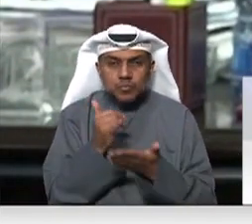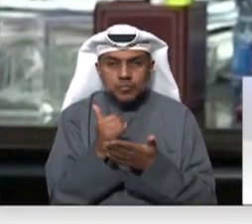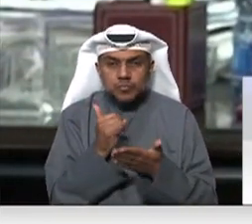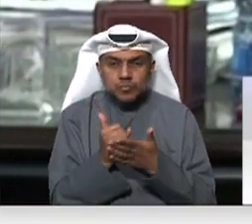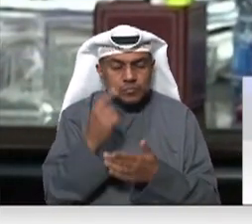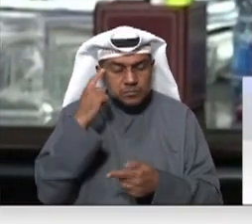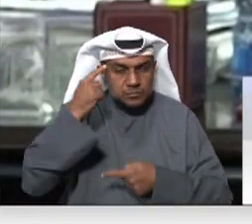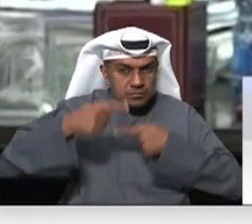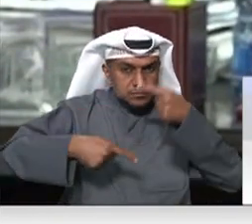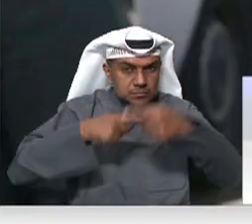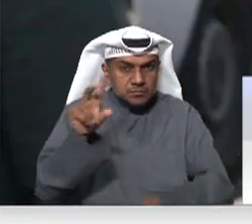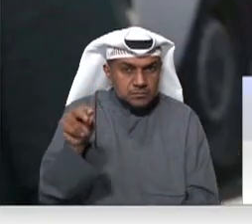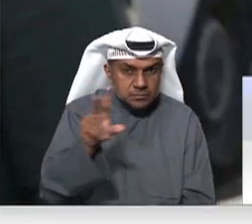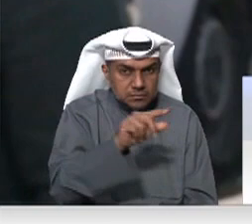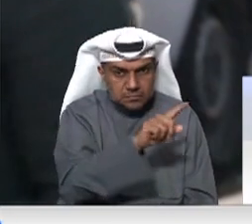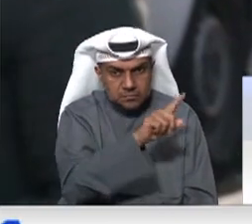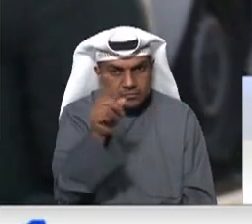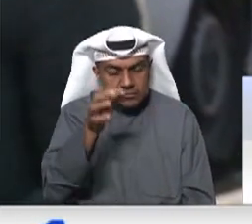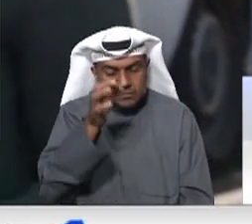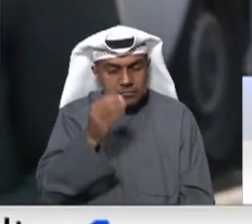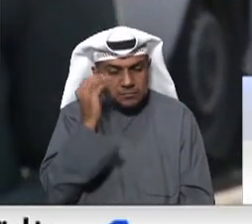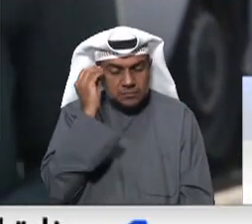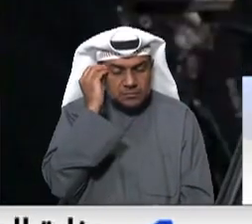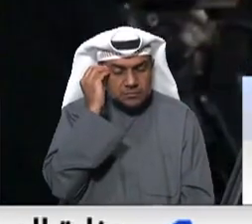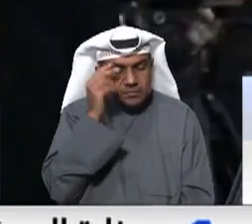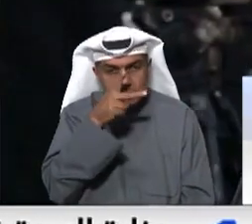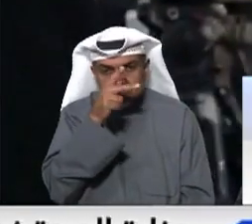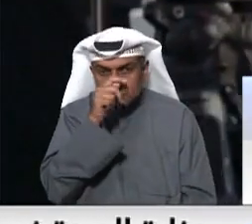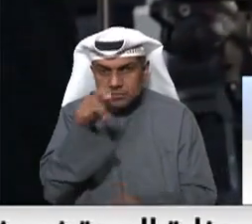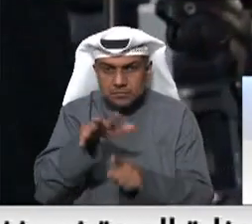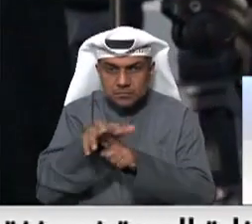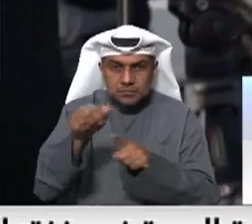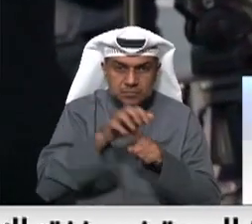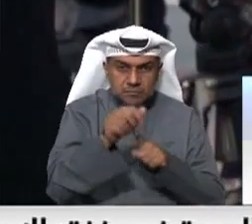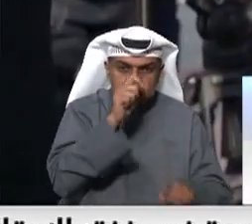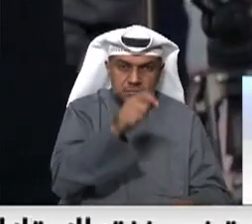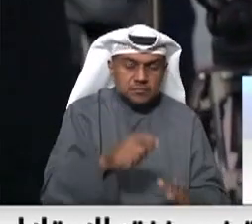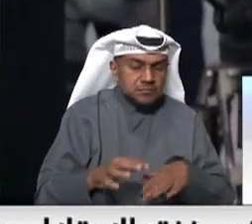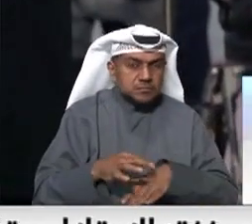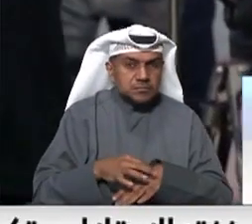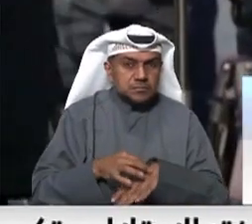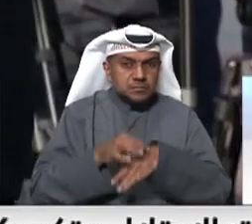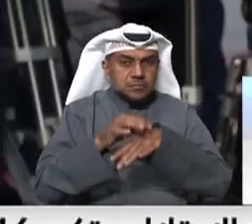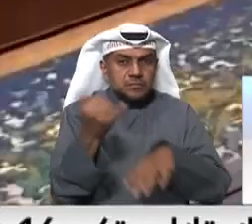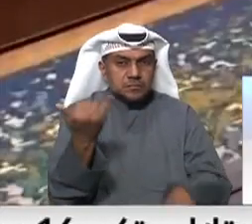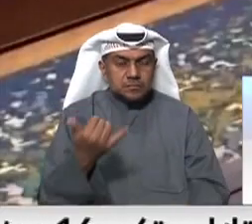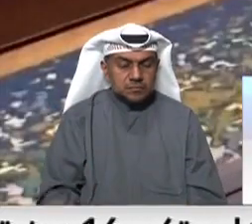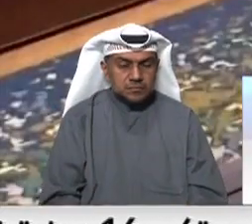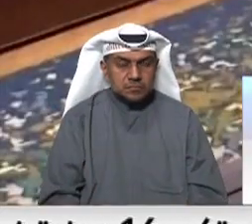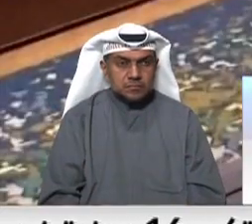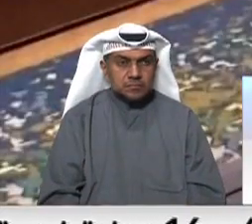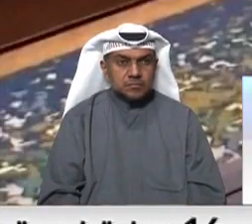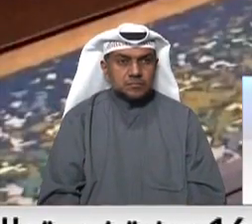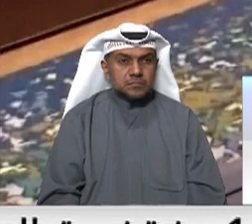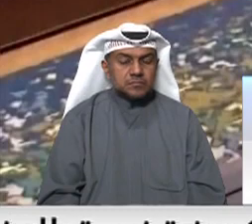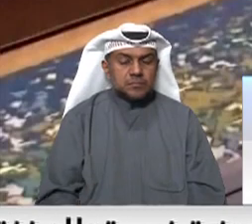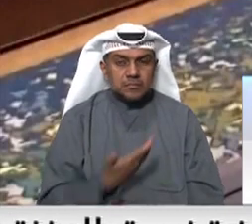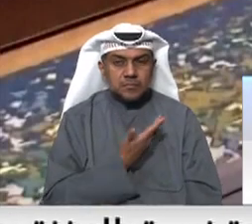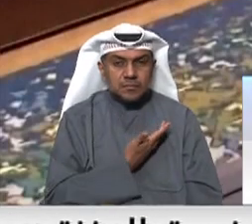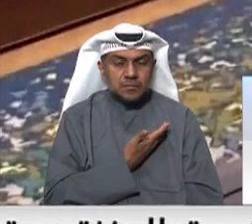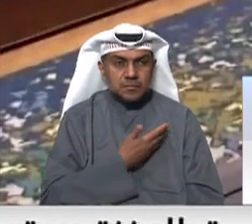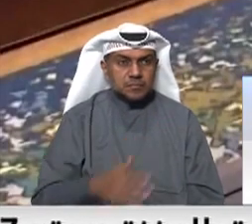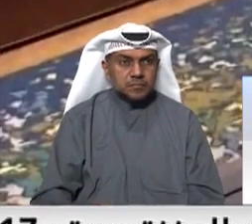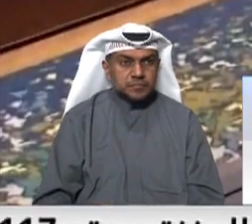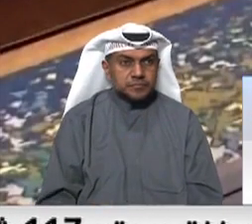الاستمرار في ارتكاب جريمه الاباده الجمعيه وانتهاك حقوق الانسان في قطاع غزه ورغم قرارات محكمه